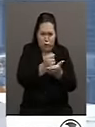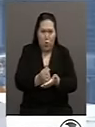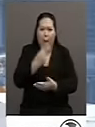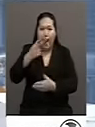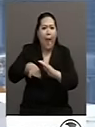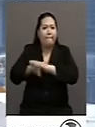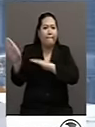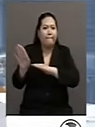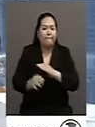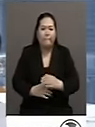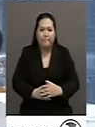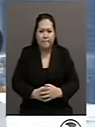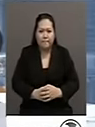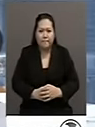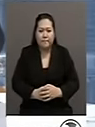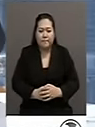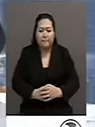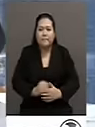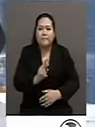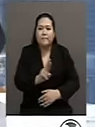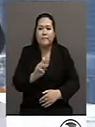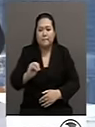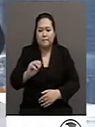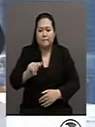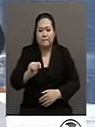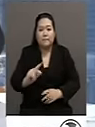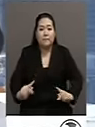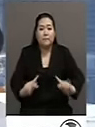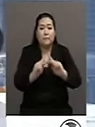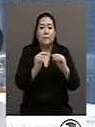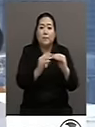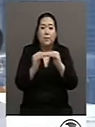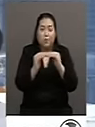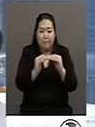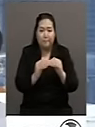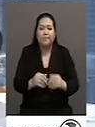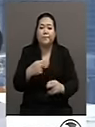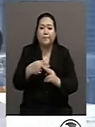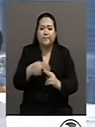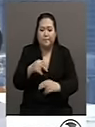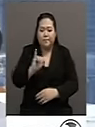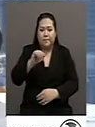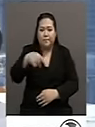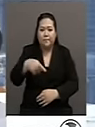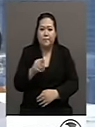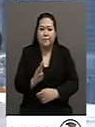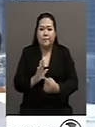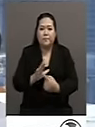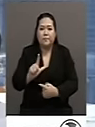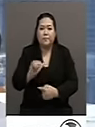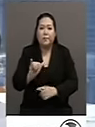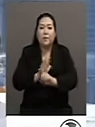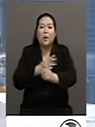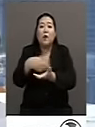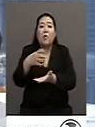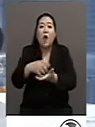ครับอีกเรื่องหนึ่งไปดูรัฐมนตรีว่าการกระทรวงยุติธรรมพลเอกไพบูลย์คุ้มฉายาพูดถึงกรณีของนักพูดสร้างแรงบันดาล